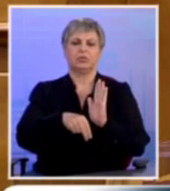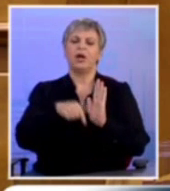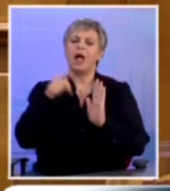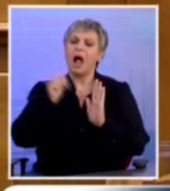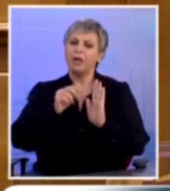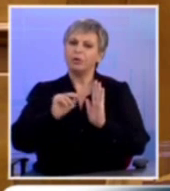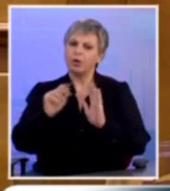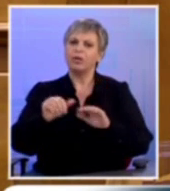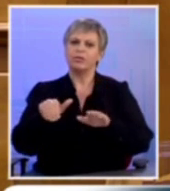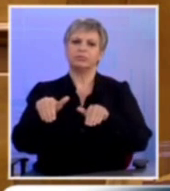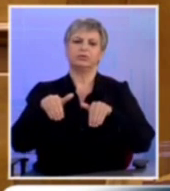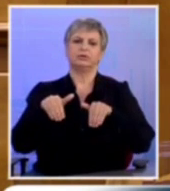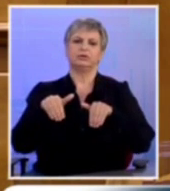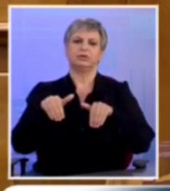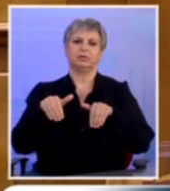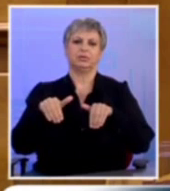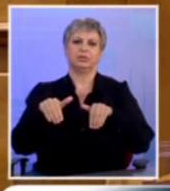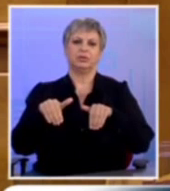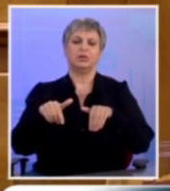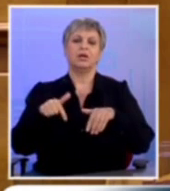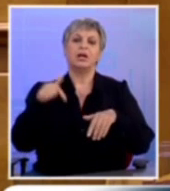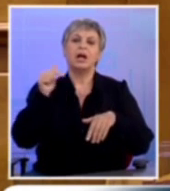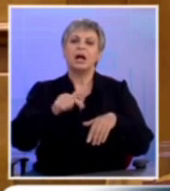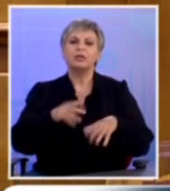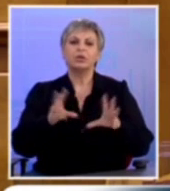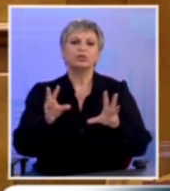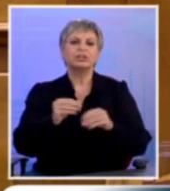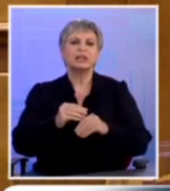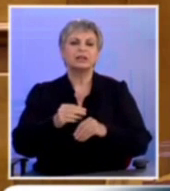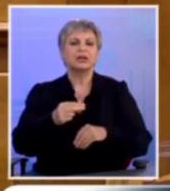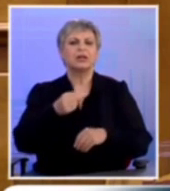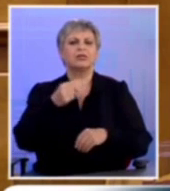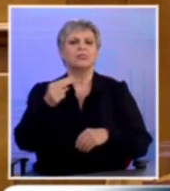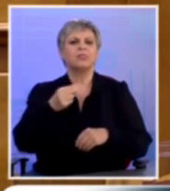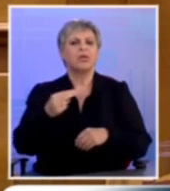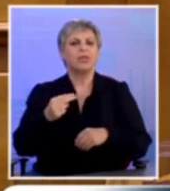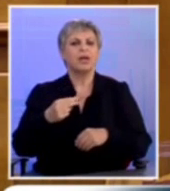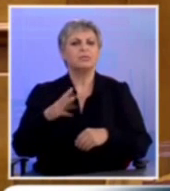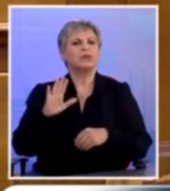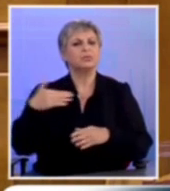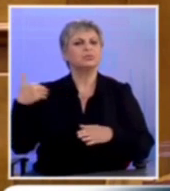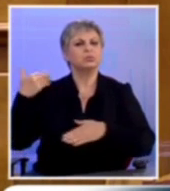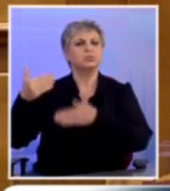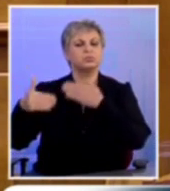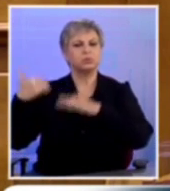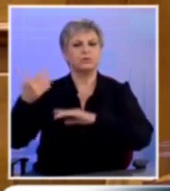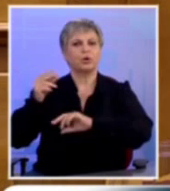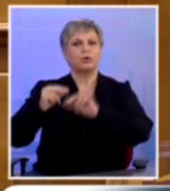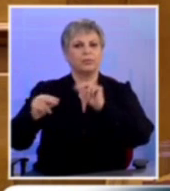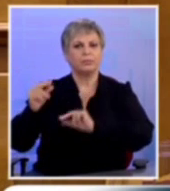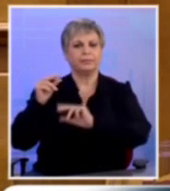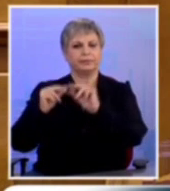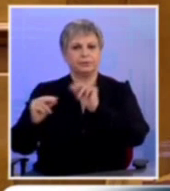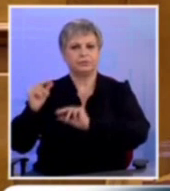συμβασμό όσον αφορά τα ζητήματα που συζητούσαμε τόσο καιρό.